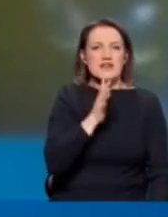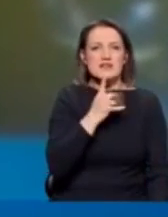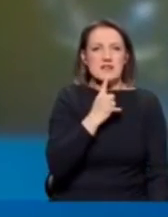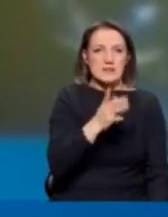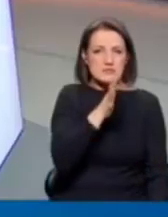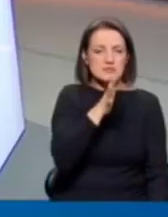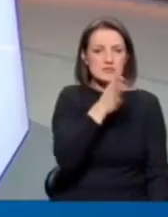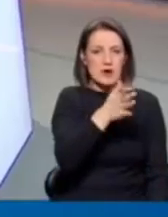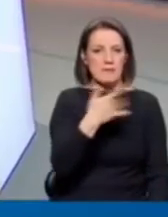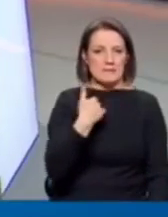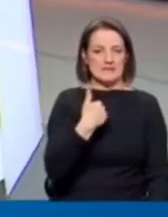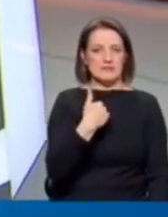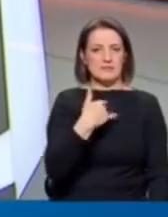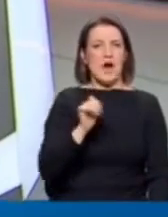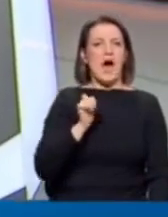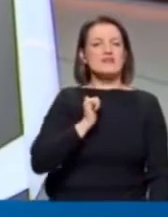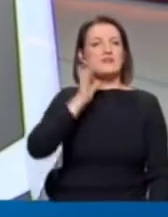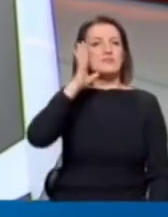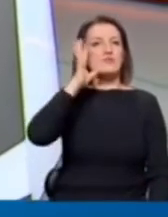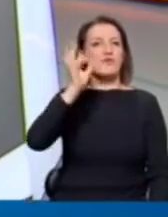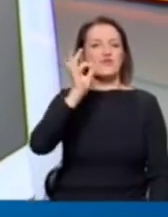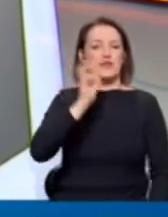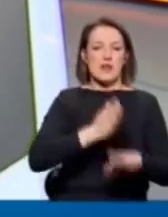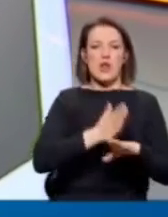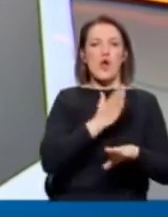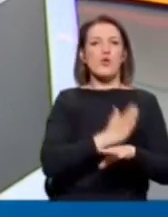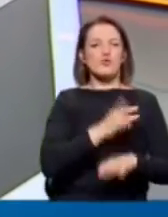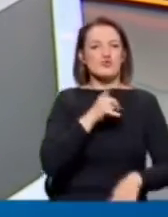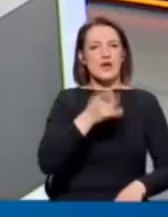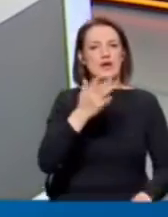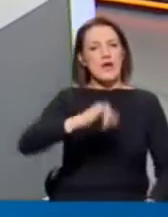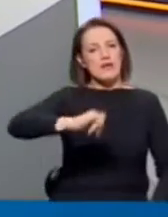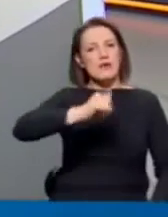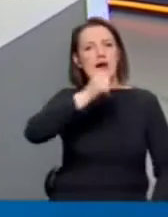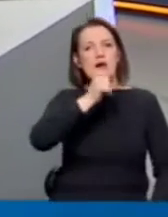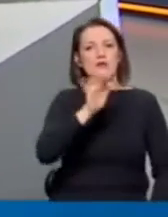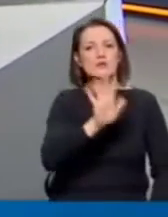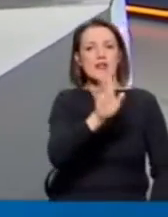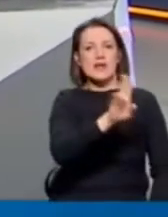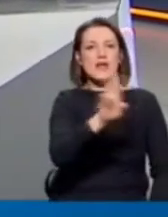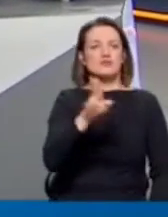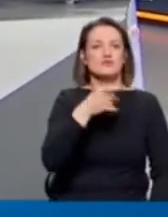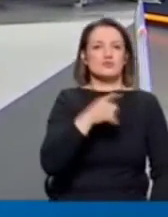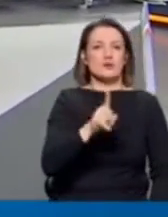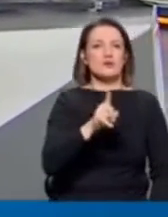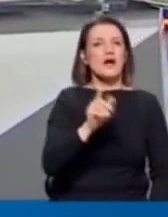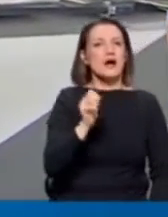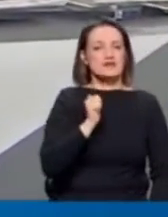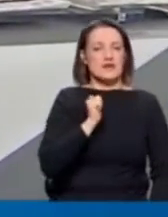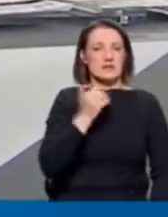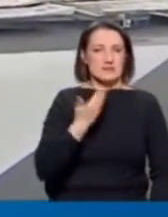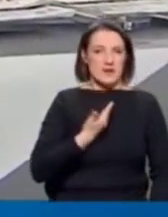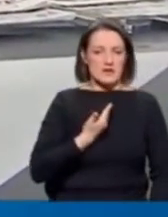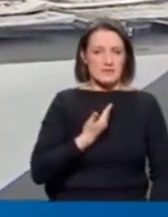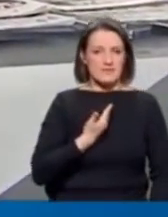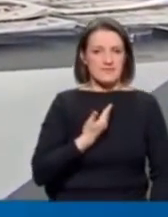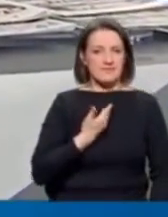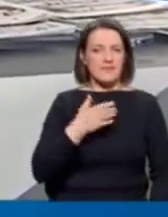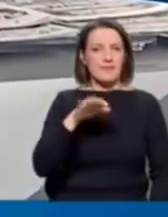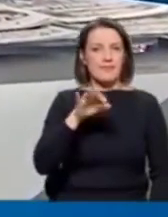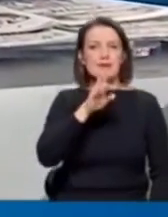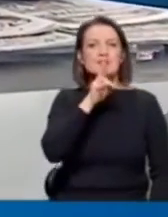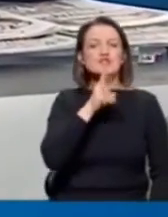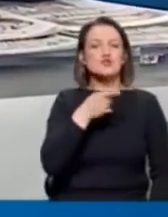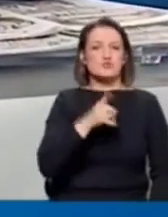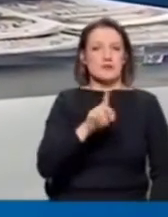mesela askerlik profesyonelleşme öncesinde işte yaklaşık 650 700 bin askerimiz vardı bu Şimdi